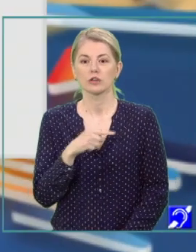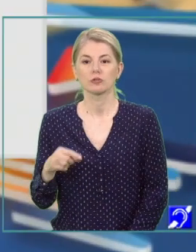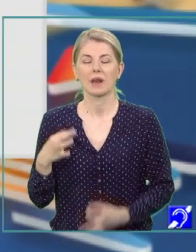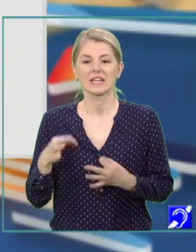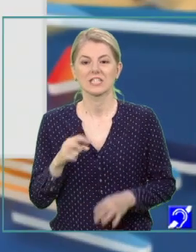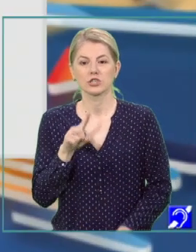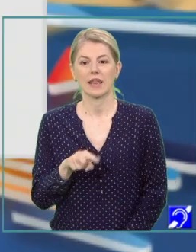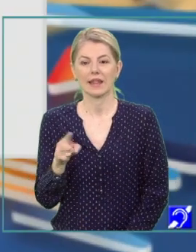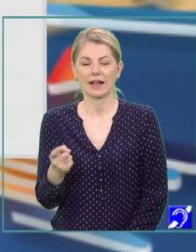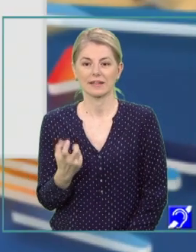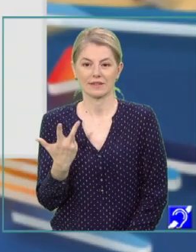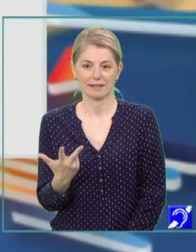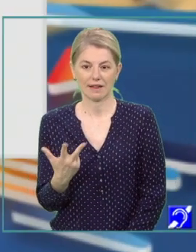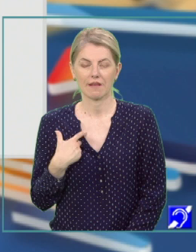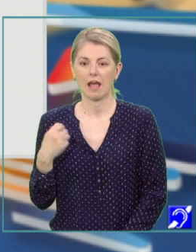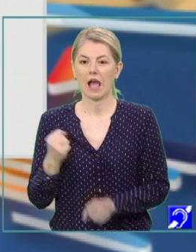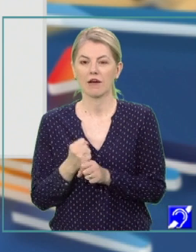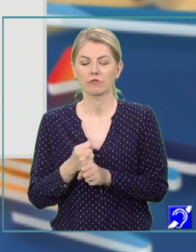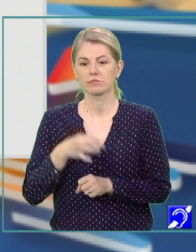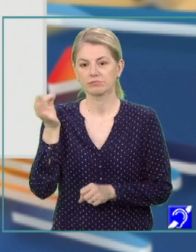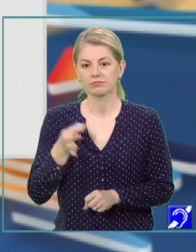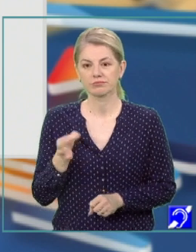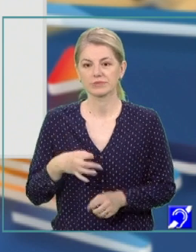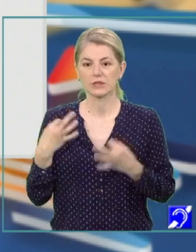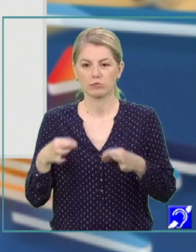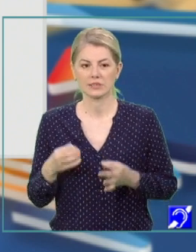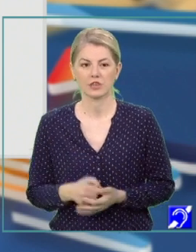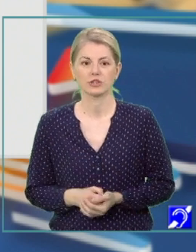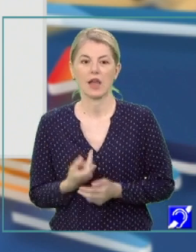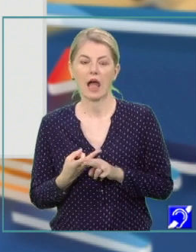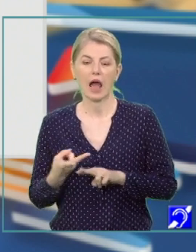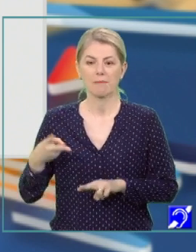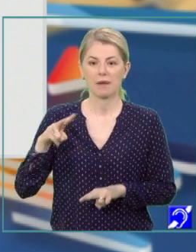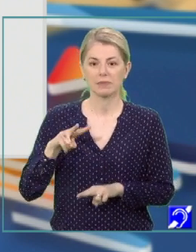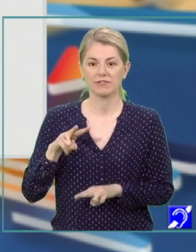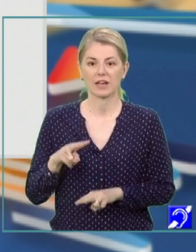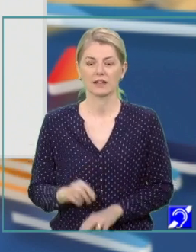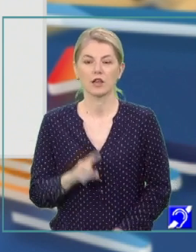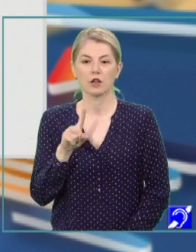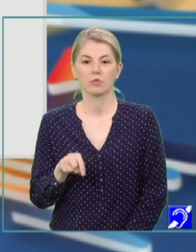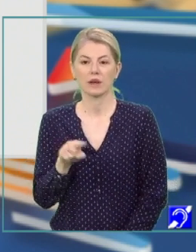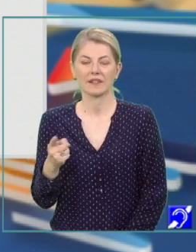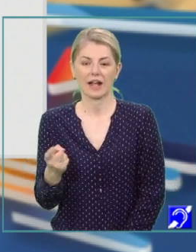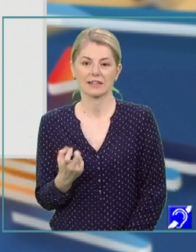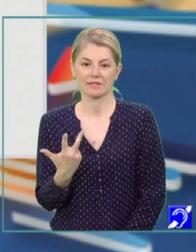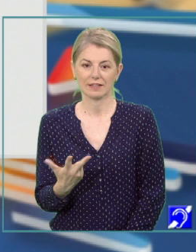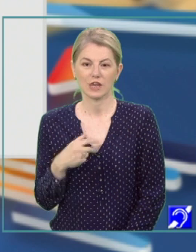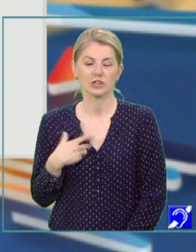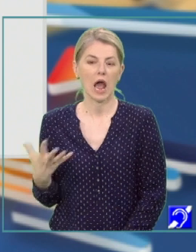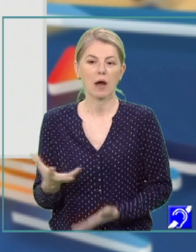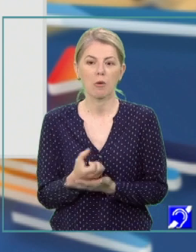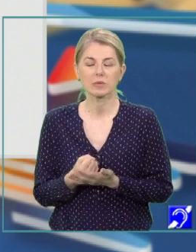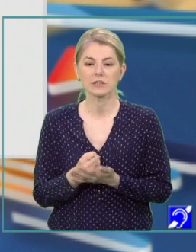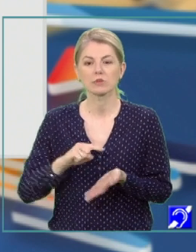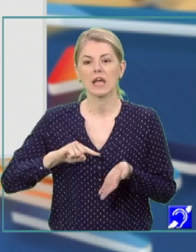din 3, am raționalizat aici, deci am amplificat cu radical din 3 și am